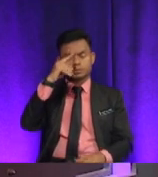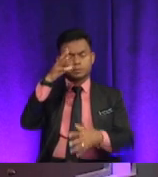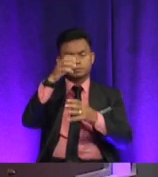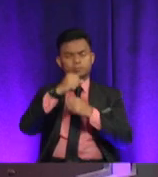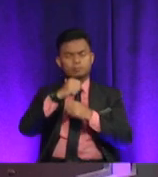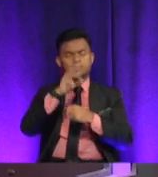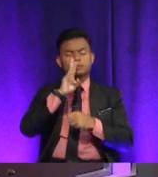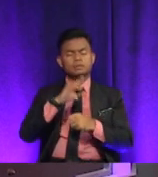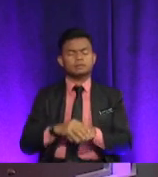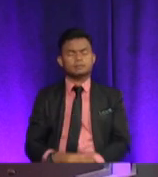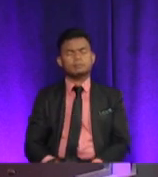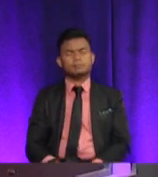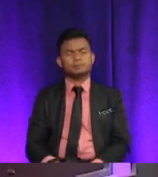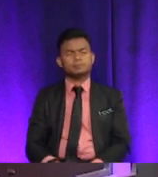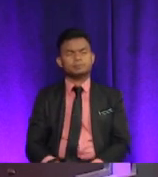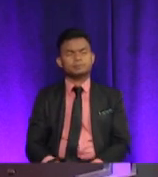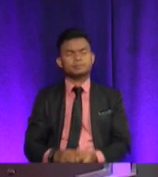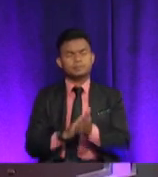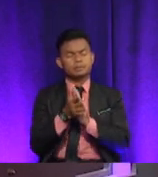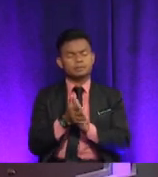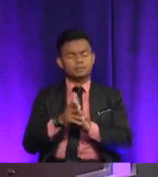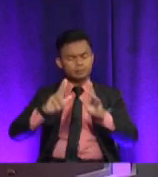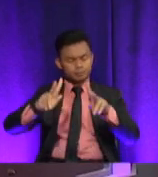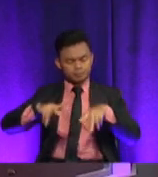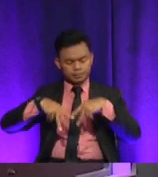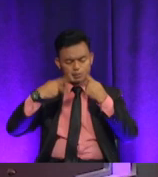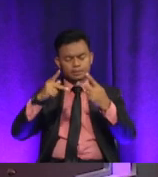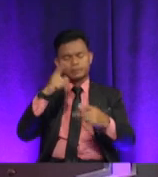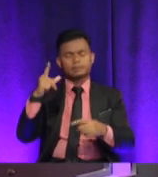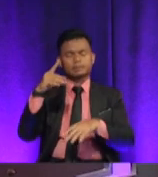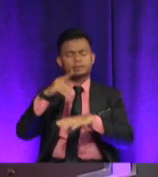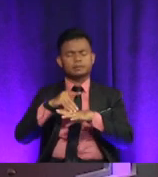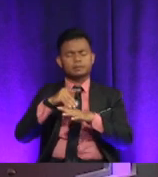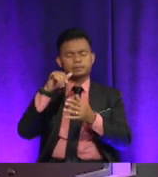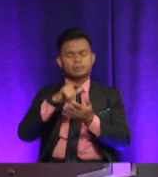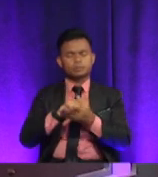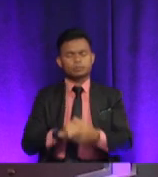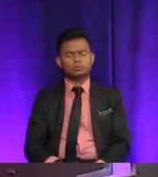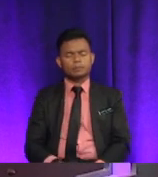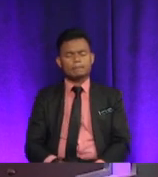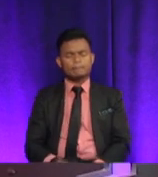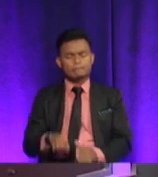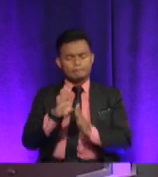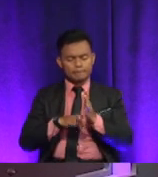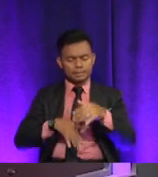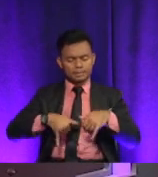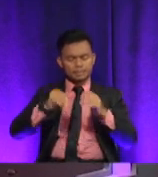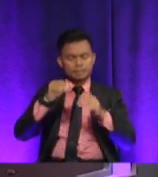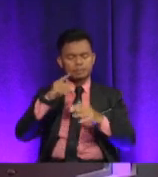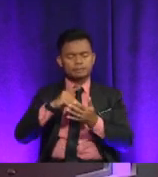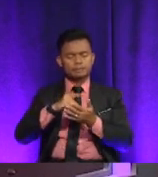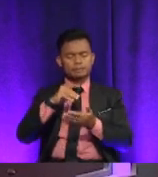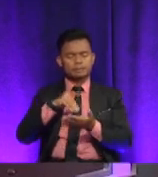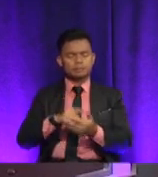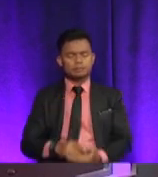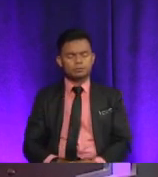air sungai dan telaga maka Pergilah Dia Pergilah di situ Berjalanlah di situ maka kita lihat sini kita keluarkan